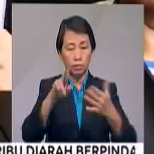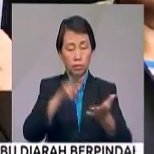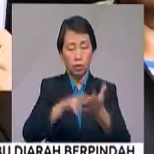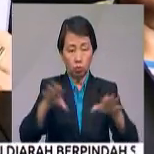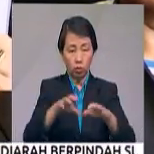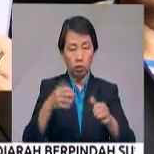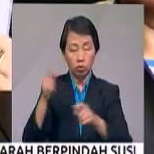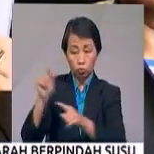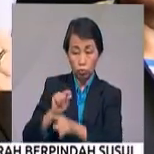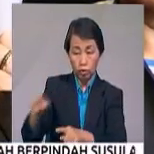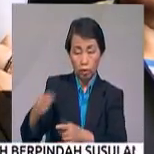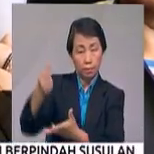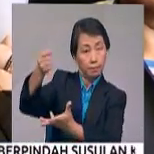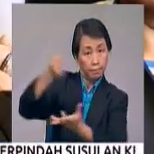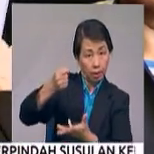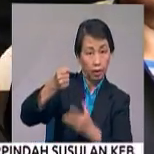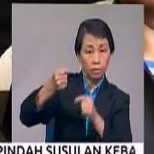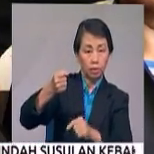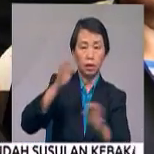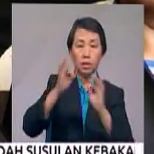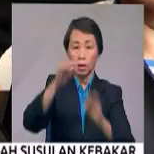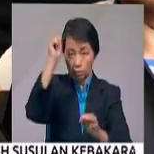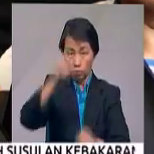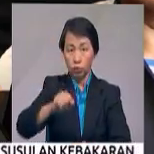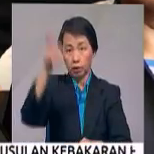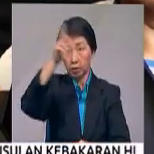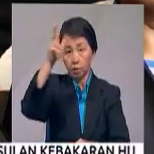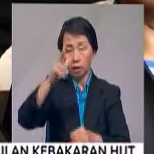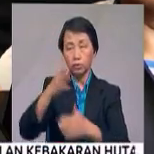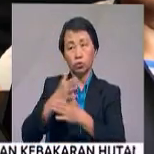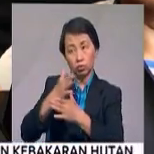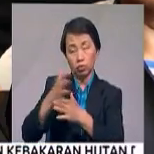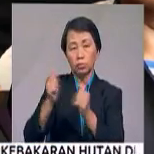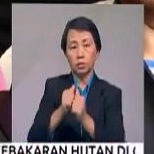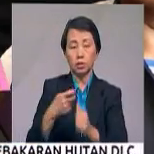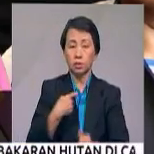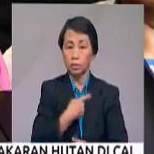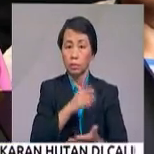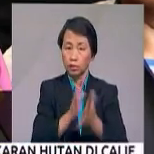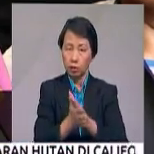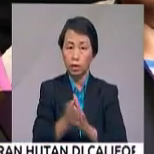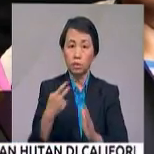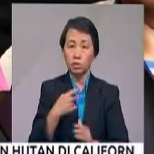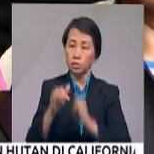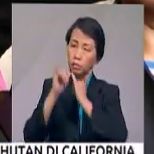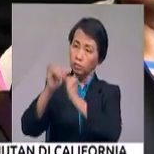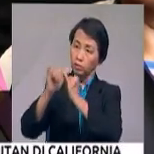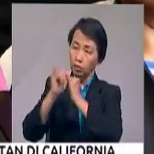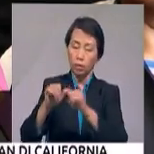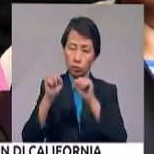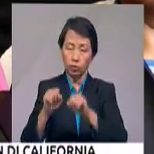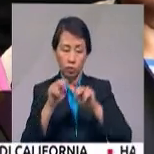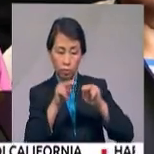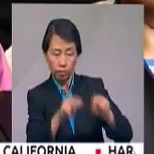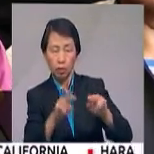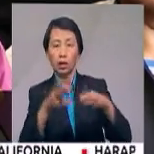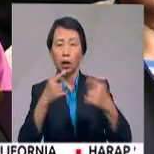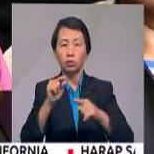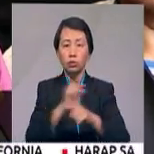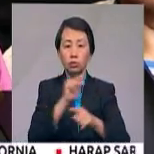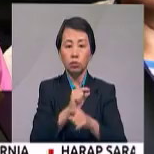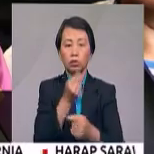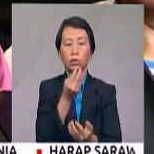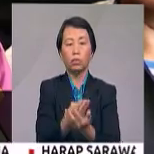menggunakan bajet tersebut? Kalau boleh, kerajaan boleh kongsikan dengan kami supaya kita sama-sama boleh memantau bagaimana penggunaan wang